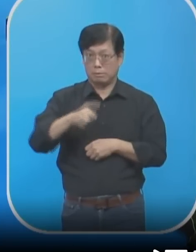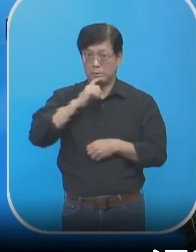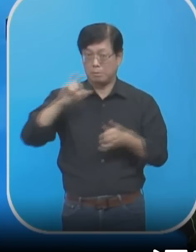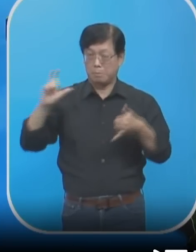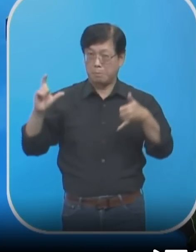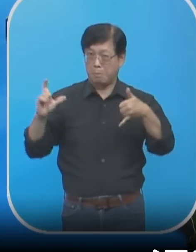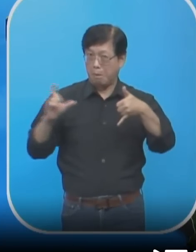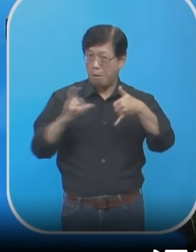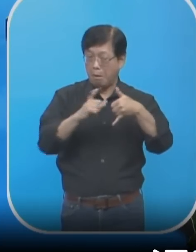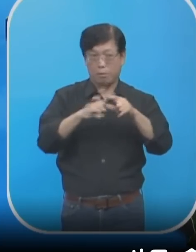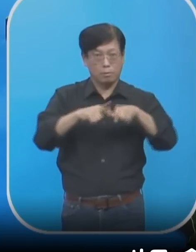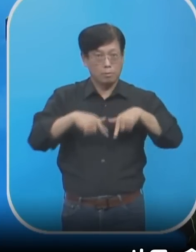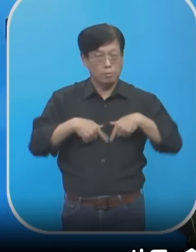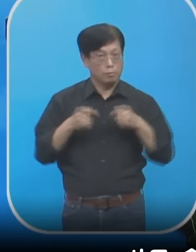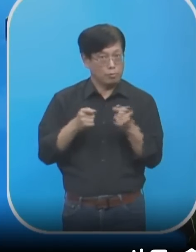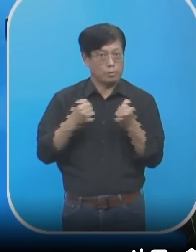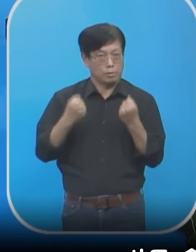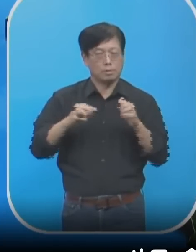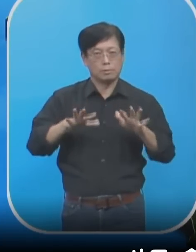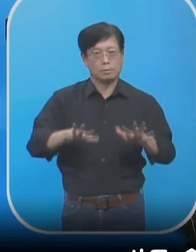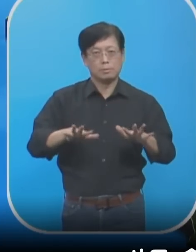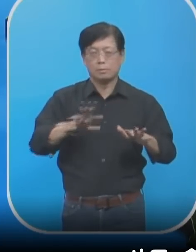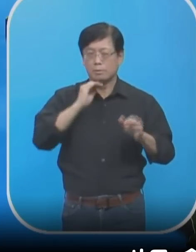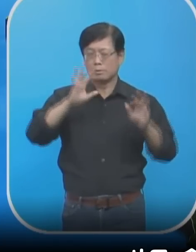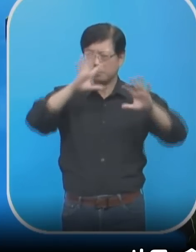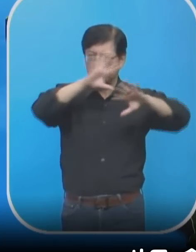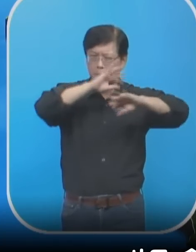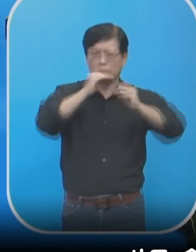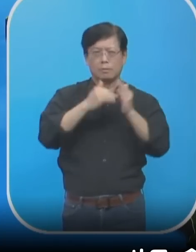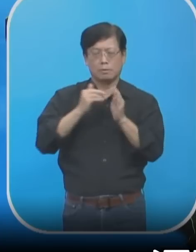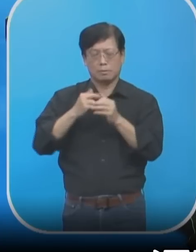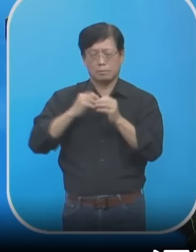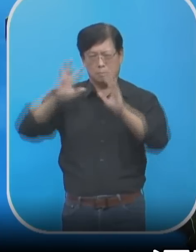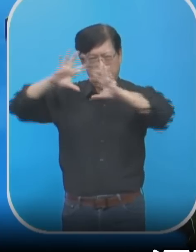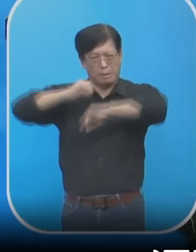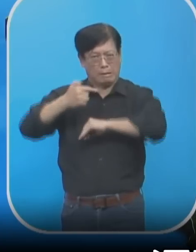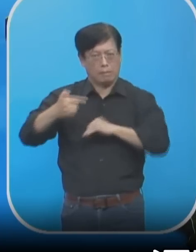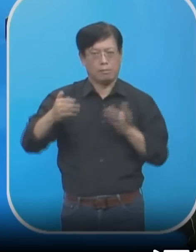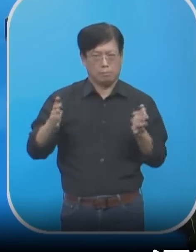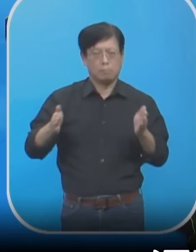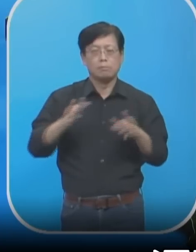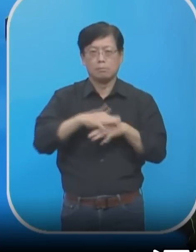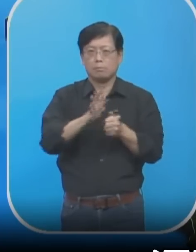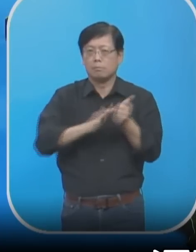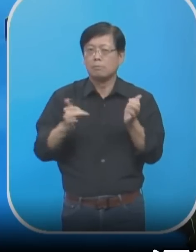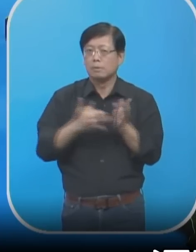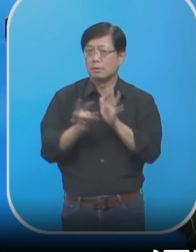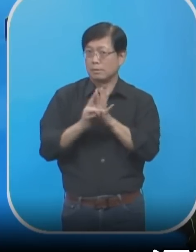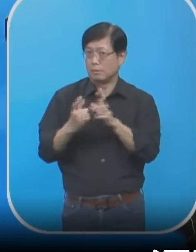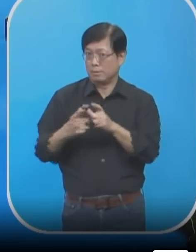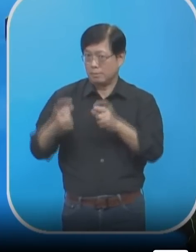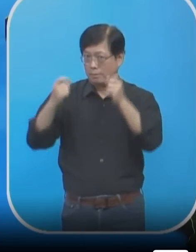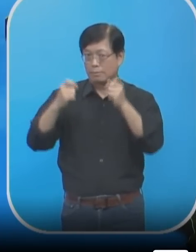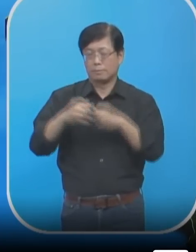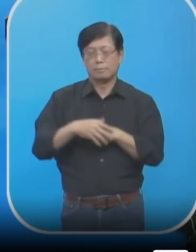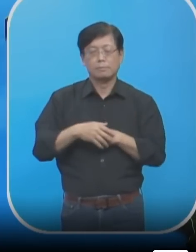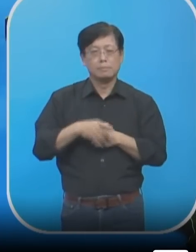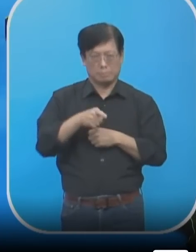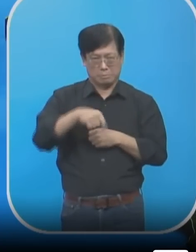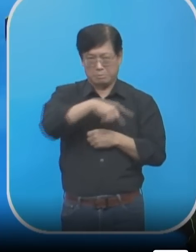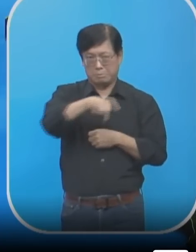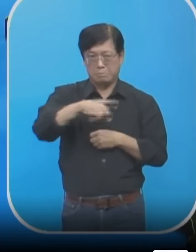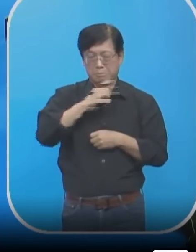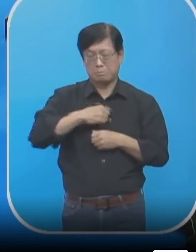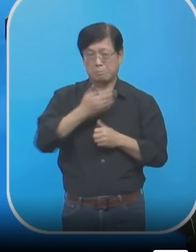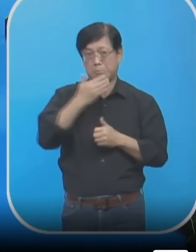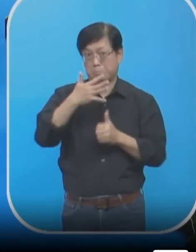近中心附近的强风呢，将会在今天的傍晚到深夜左右呢，逐渐的影响到蓝屿的这一带，也因此气象